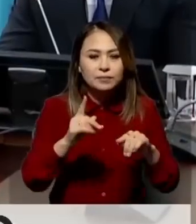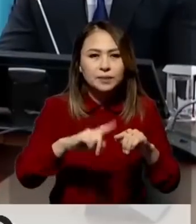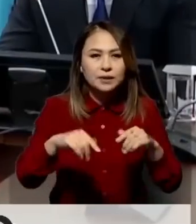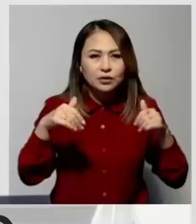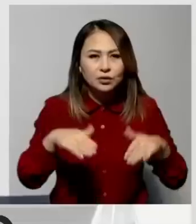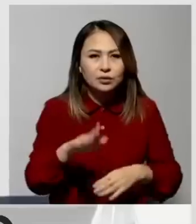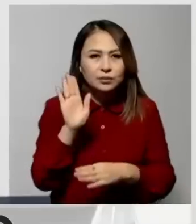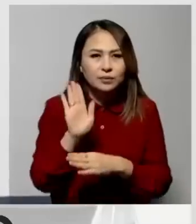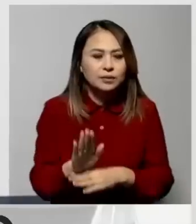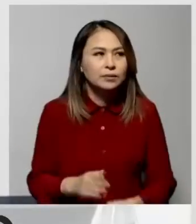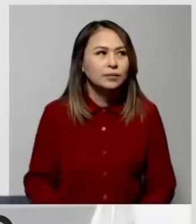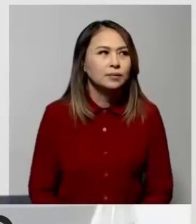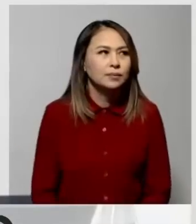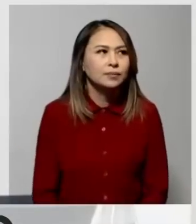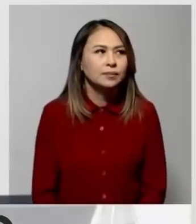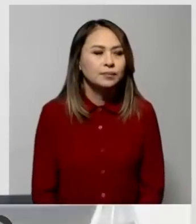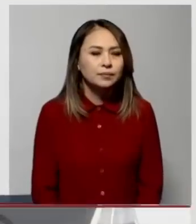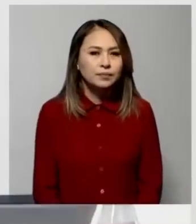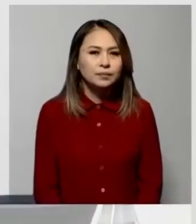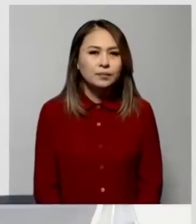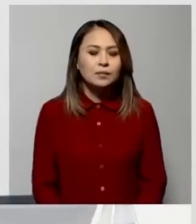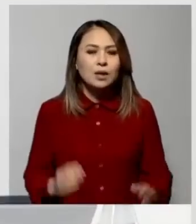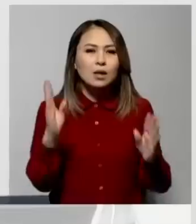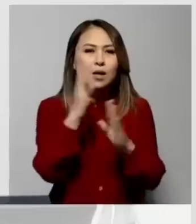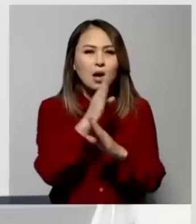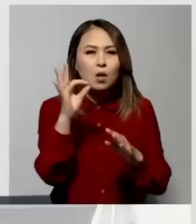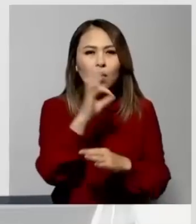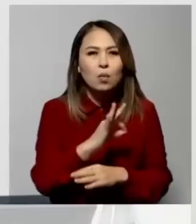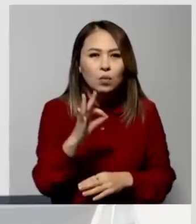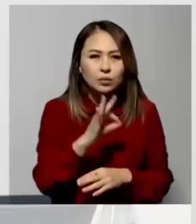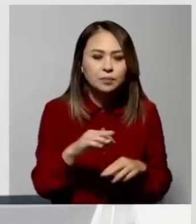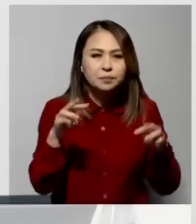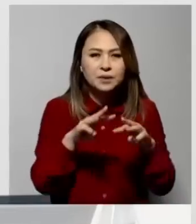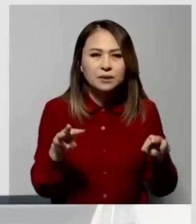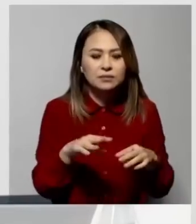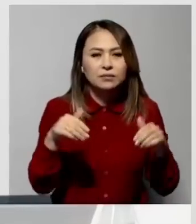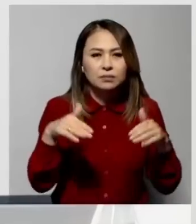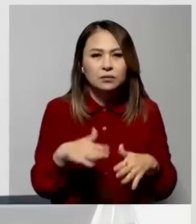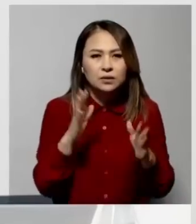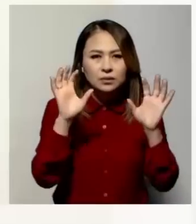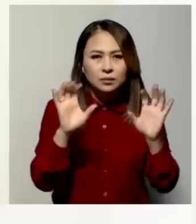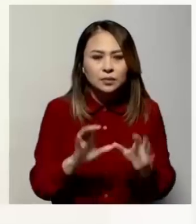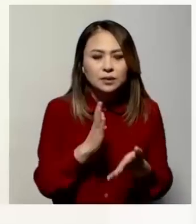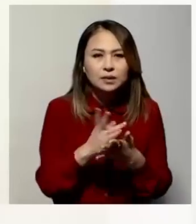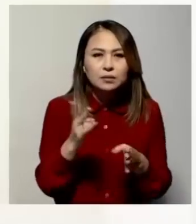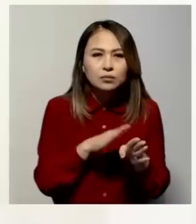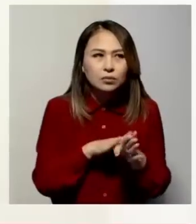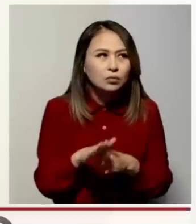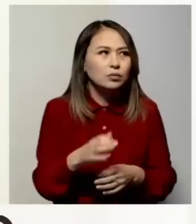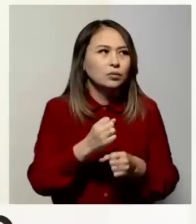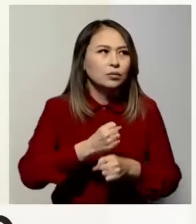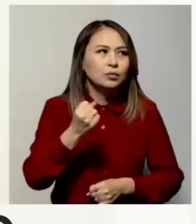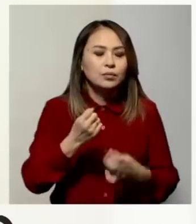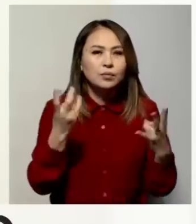шешуді тапсырды. Экологический кодекс снова мы приняли. Экологиялық кодекс қабылданды. Енді соның нақты жүзеге асуын қадағалау